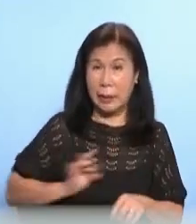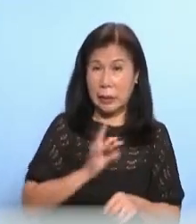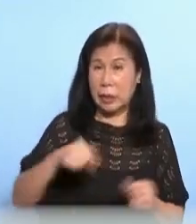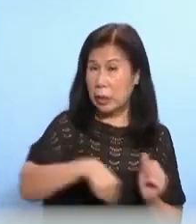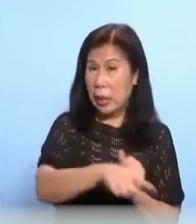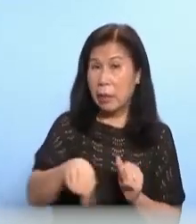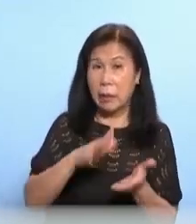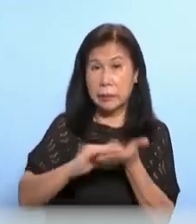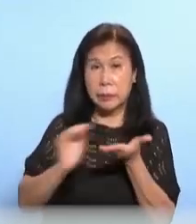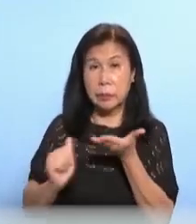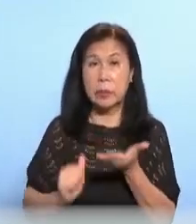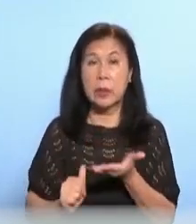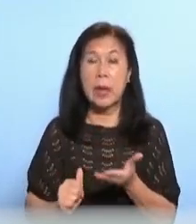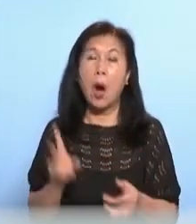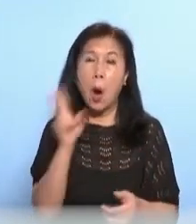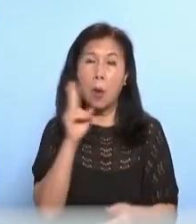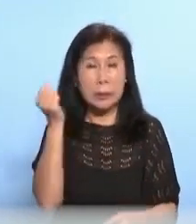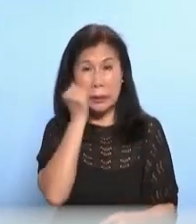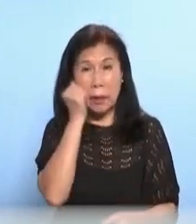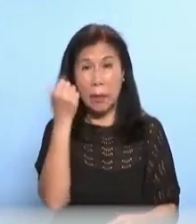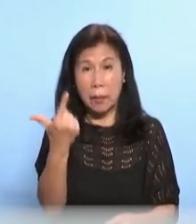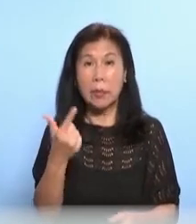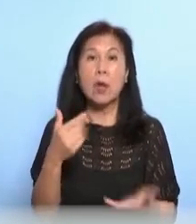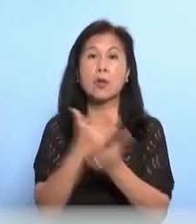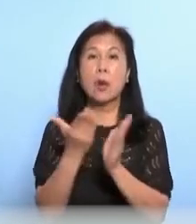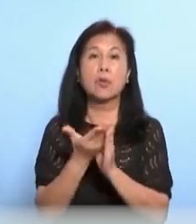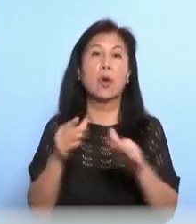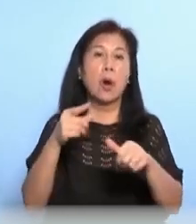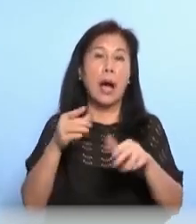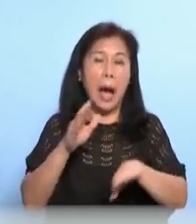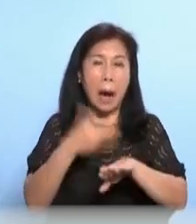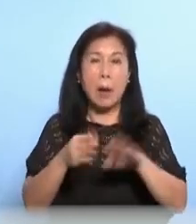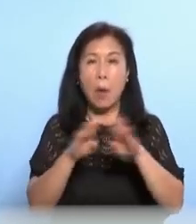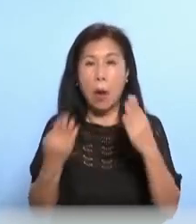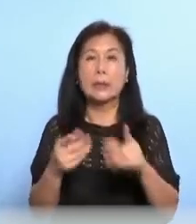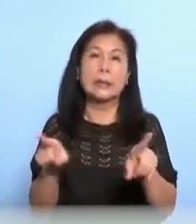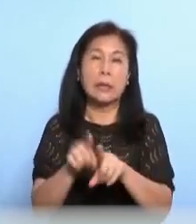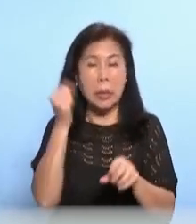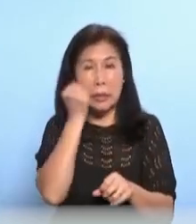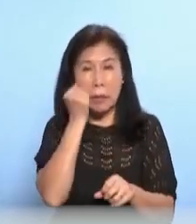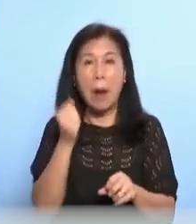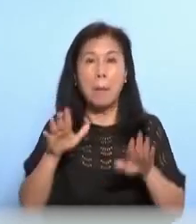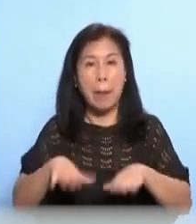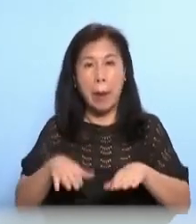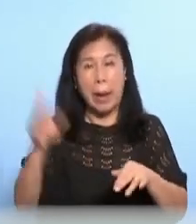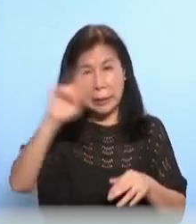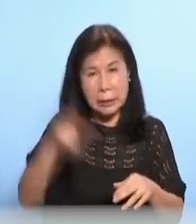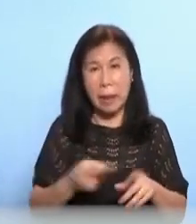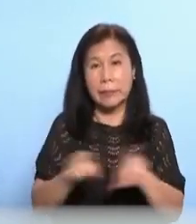係一個艱巨任務，咁但係萬事起頭難，所以我相信咧，其實公眾咧都應該會